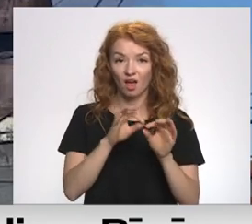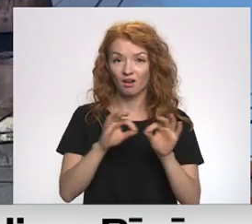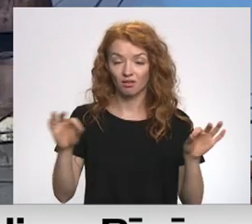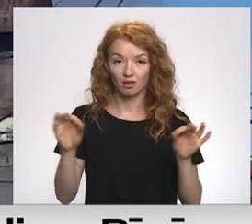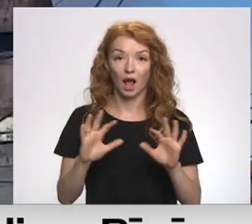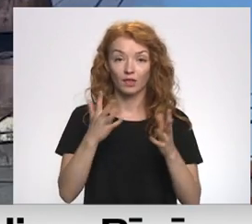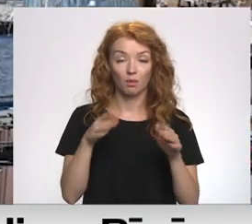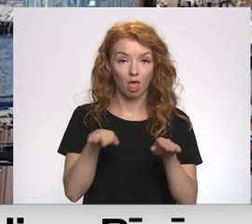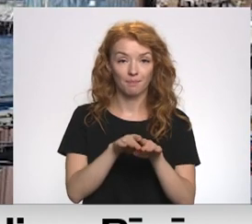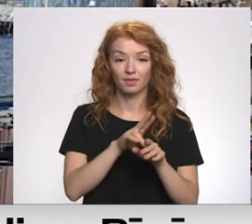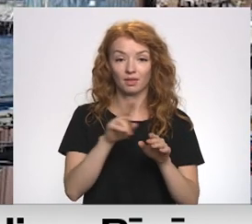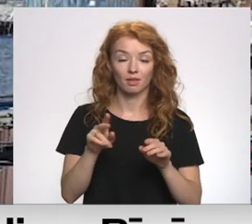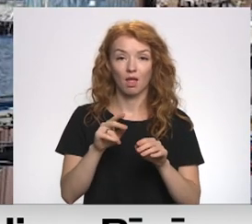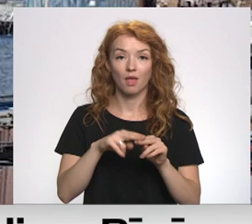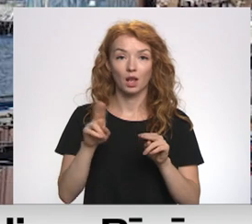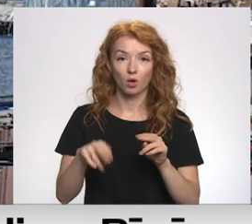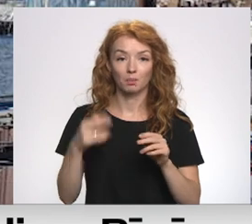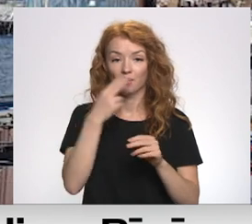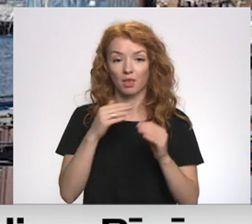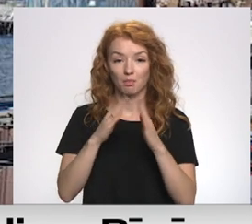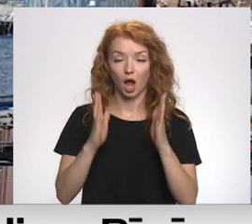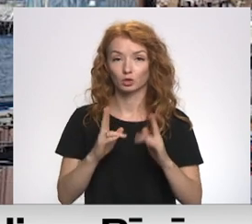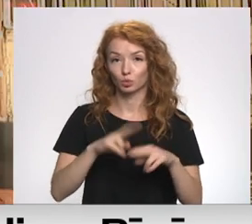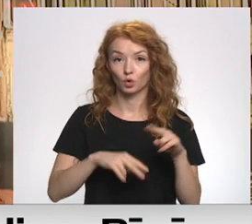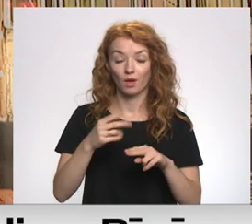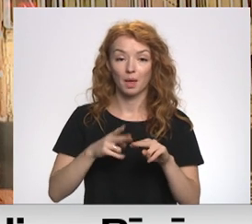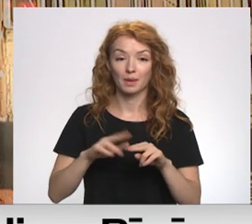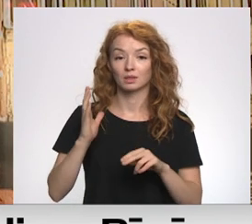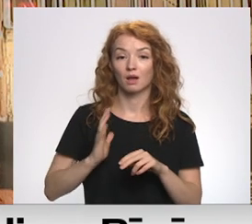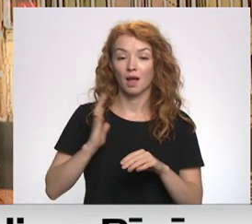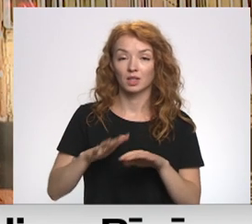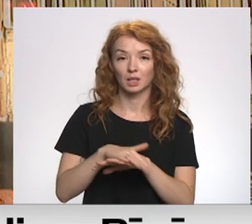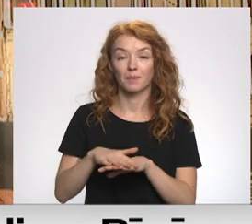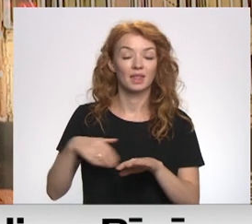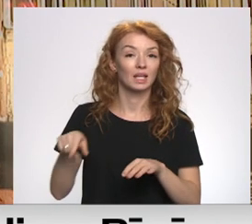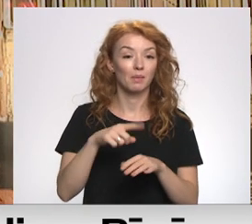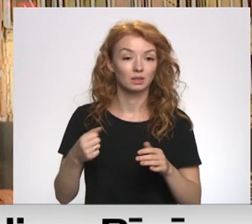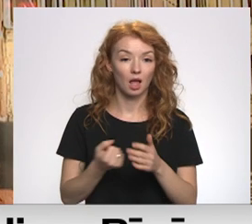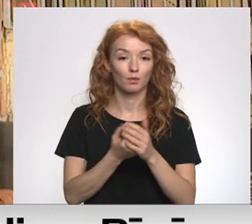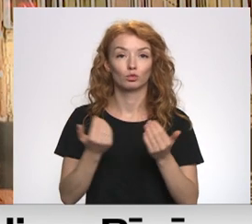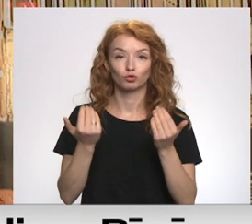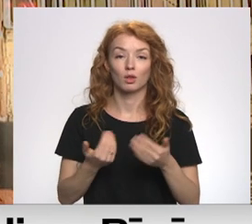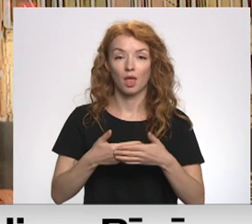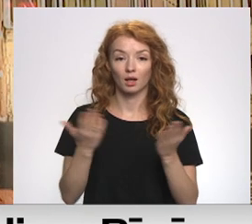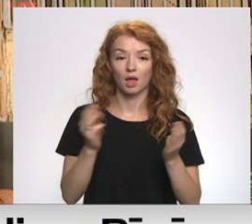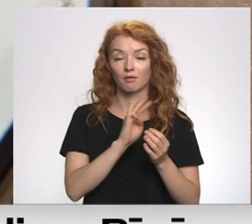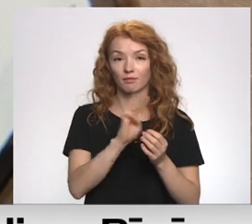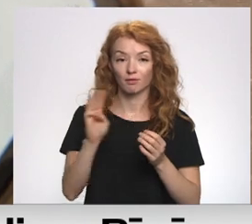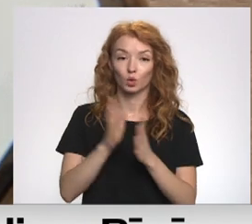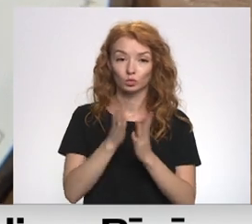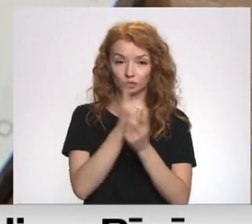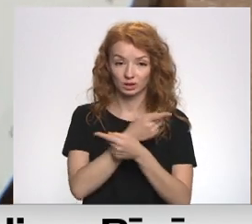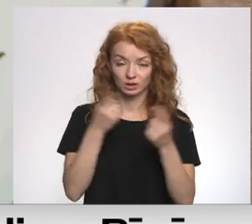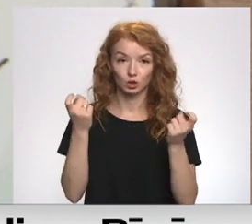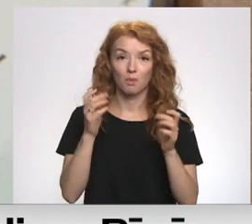esot līdzvērtīgs nelegālas privāta mājas būvē. Tāpēc gaida sabiedrības atbalstu. Šodien atklātā mājaslapā aicina ziņot